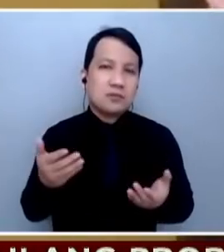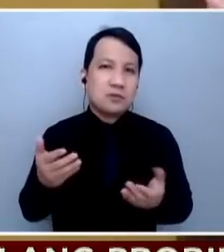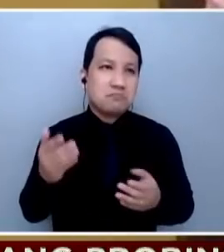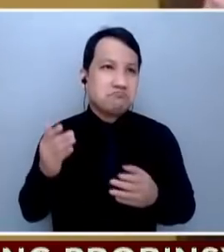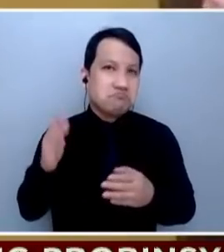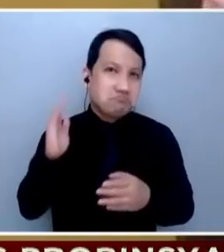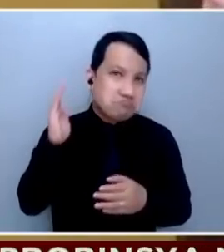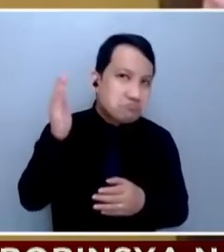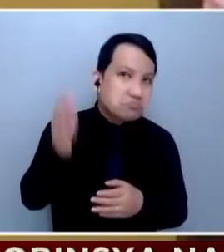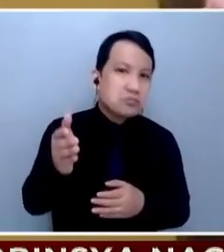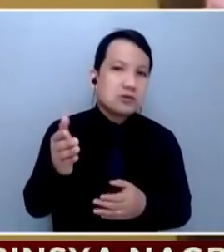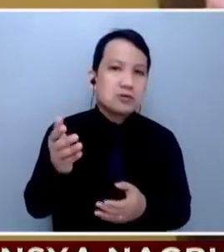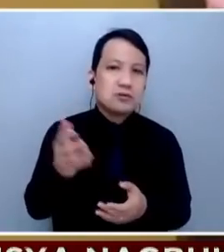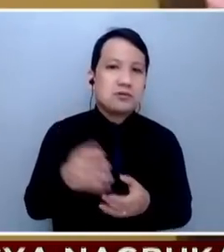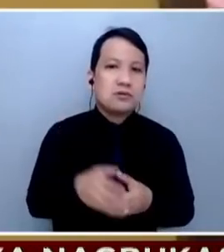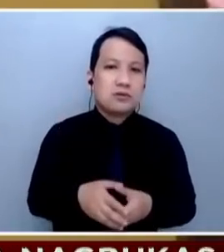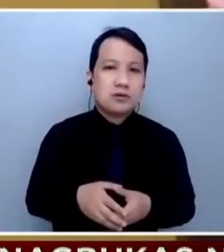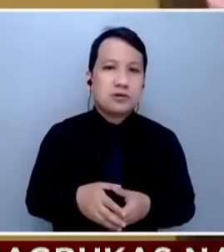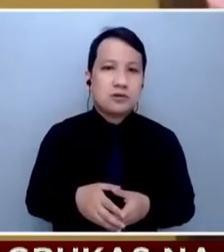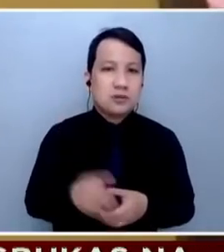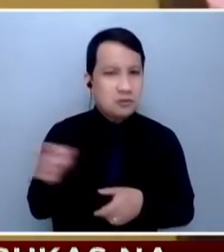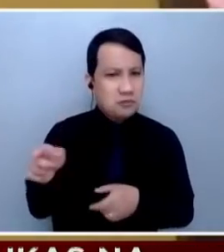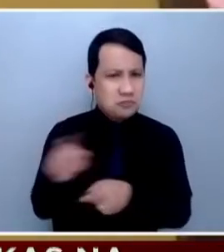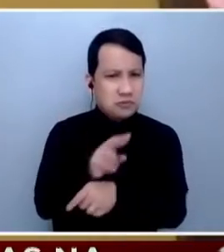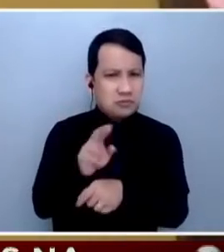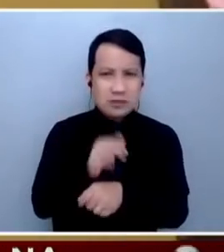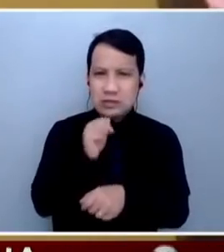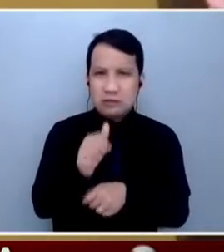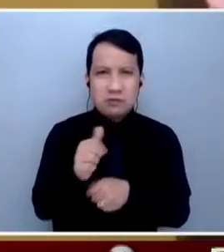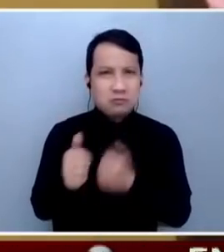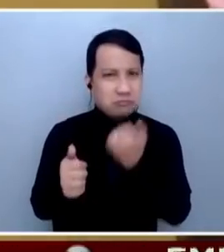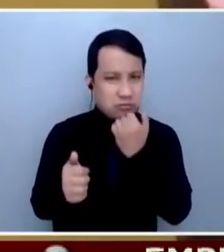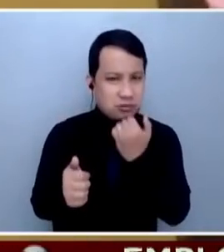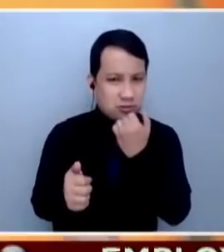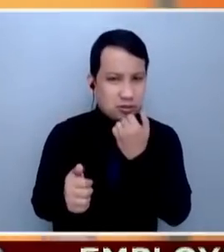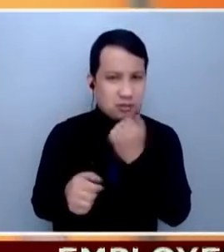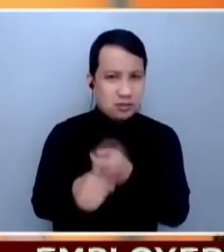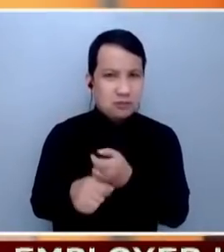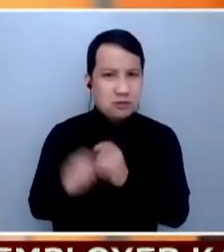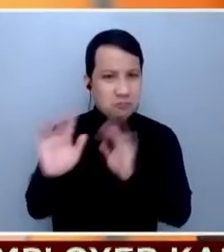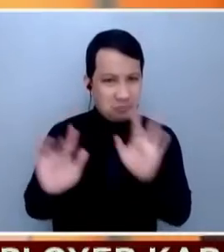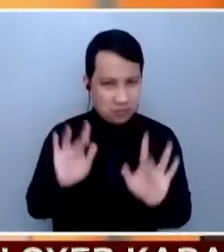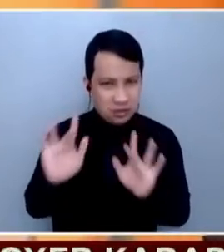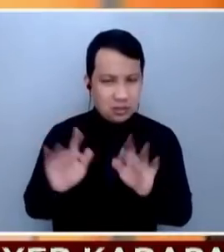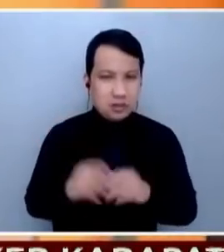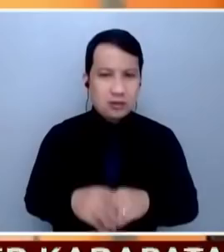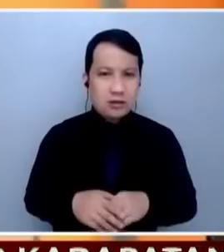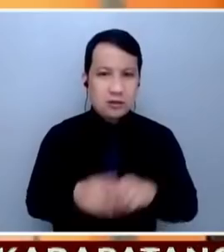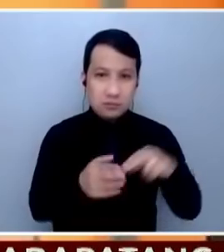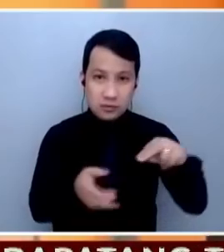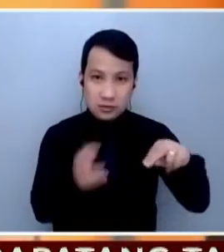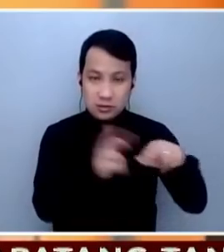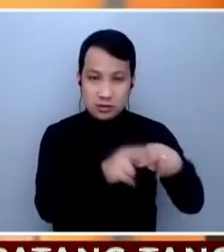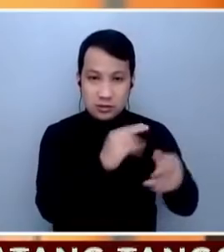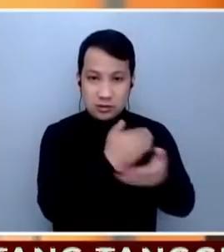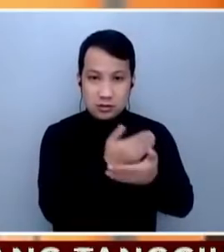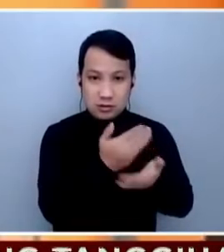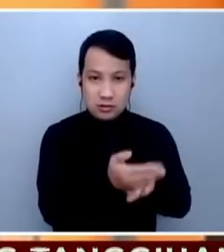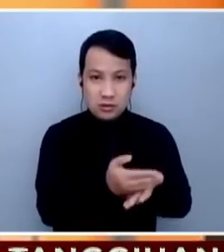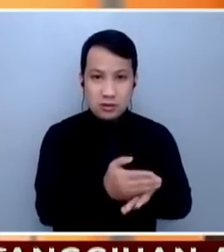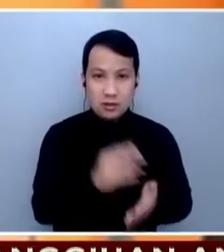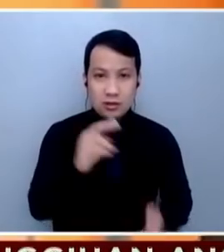na magamit ito sa hindi tama, magamit bilang harassment. In-increase yung budget ng